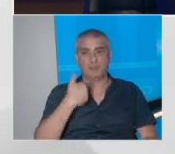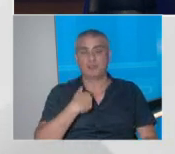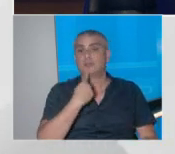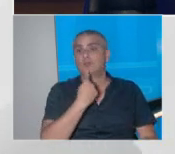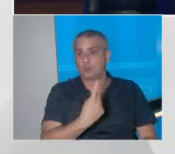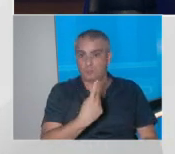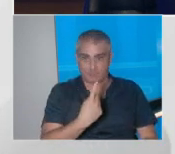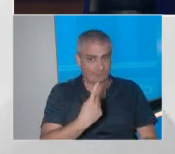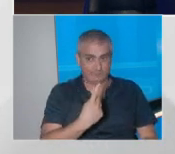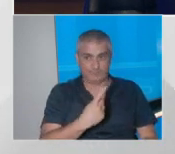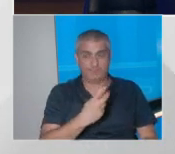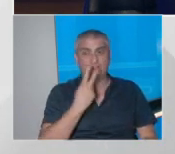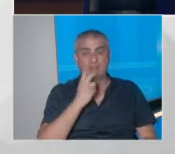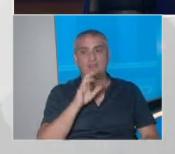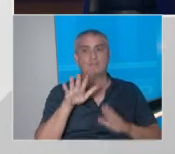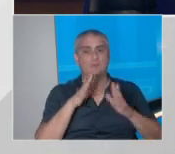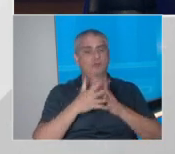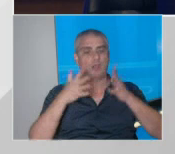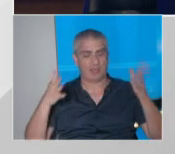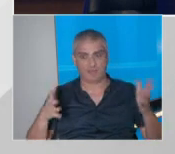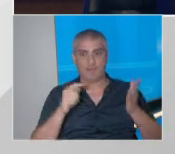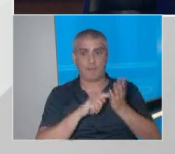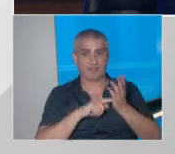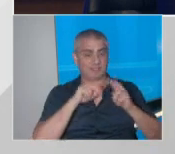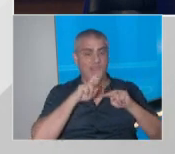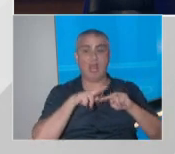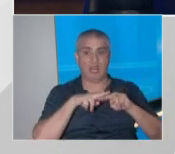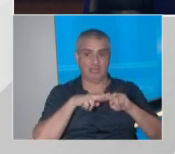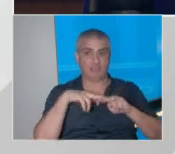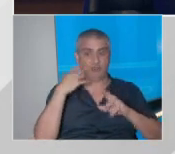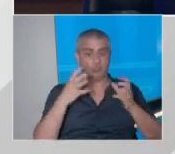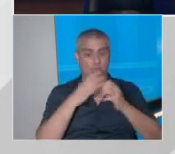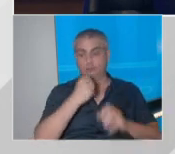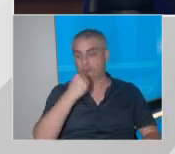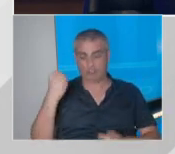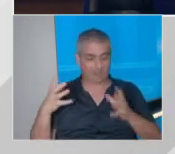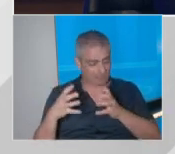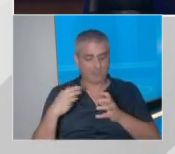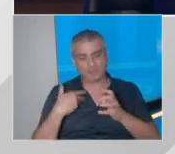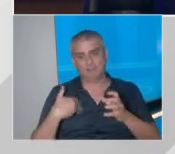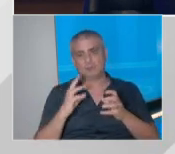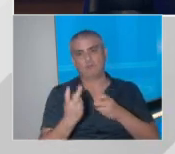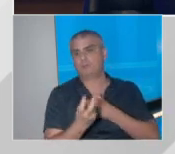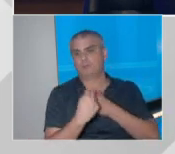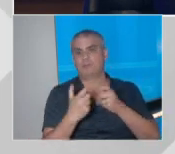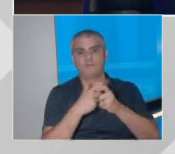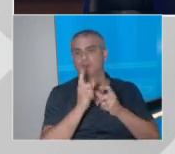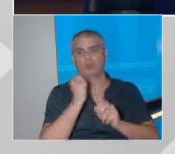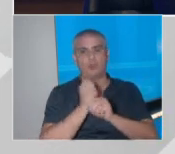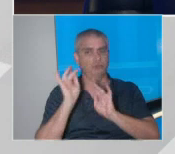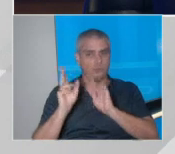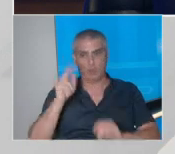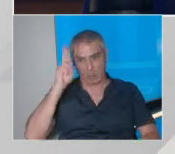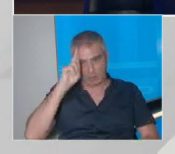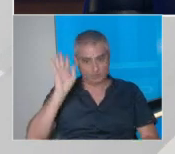אומרים שעדיף ממשלה רחבה, ולכן אחרי שבעצם יהיה את גוש הימין, אנחנו נשמח אם יהיו מפלגות שלא יעשו חרמות, לא על